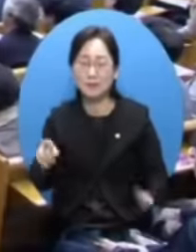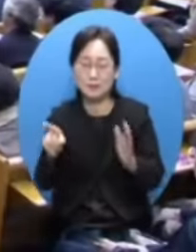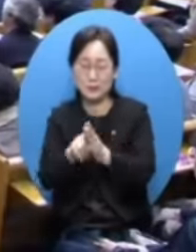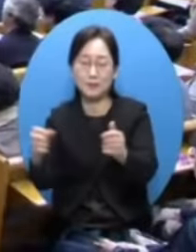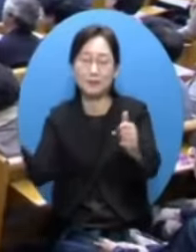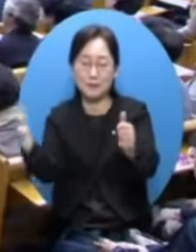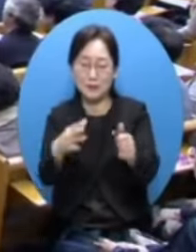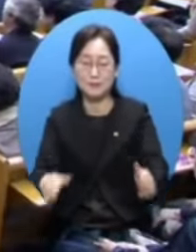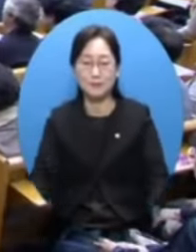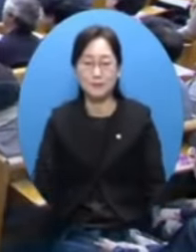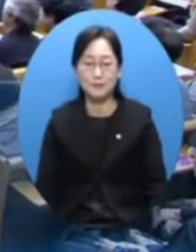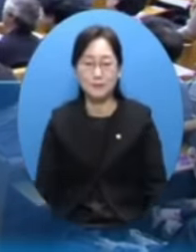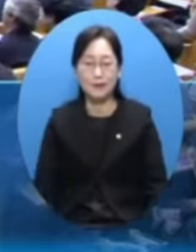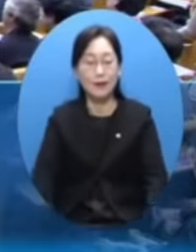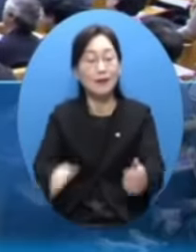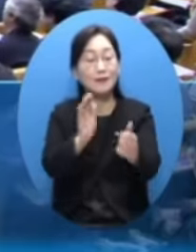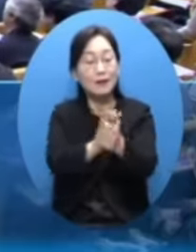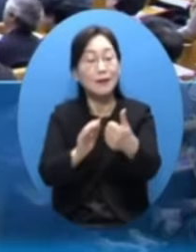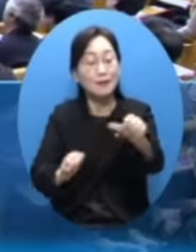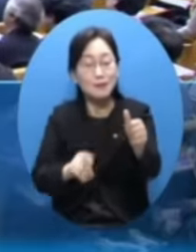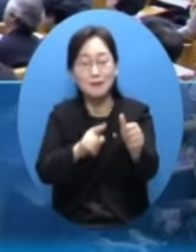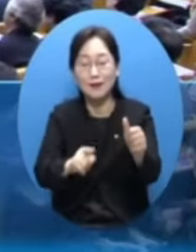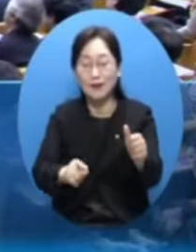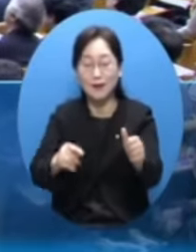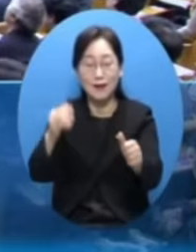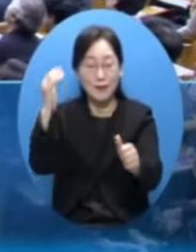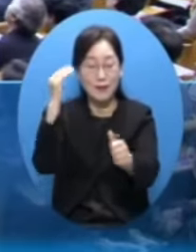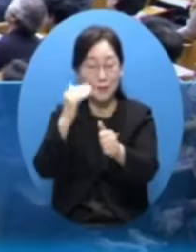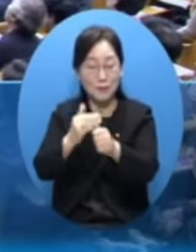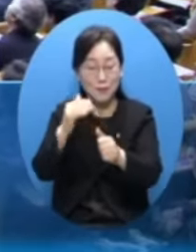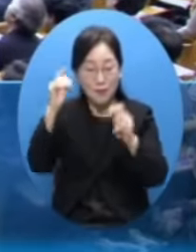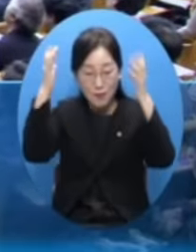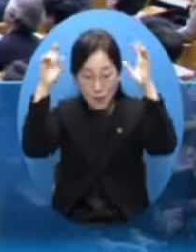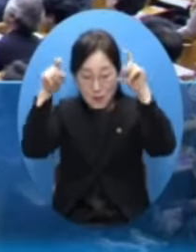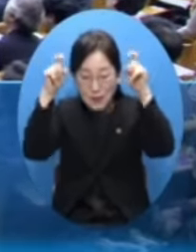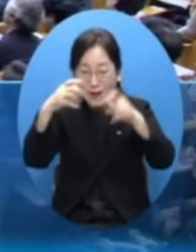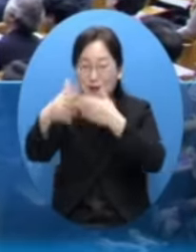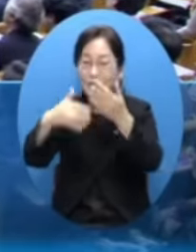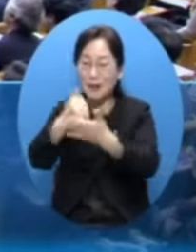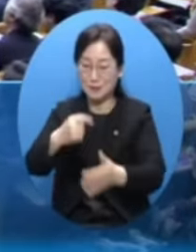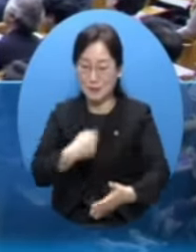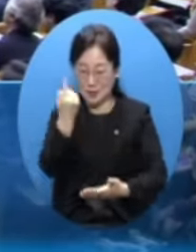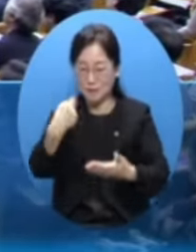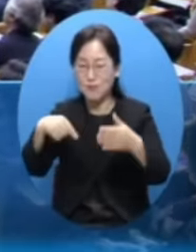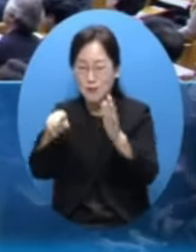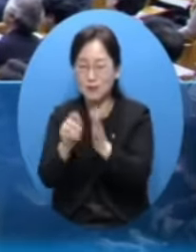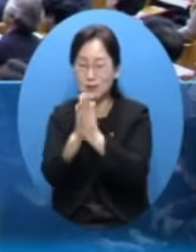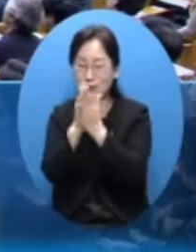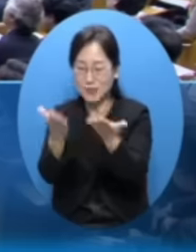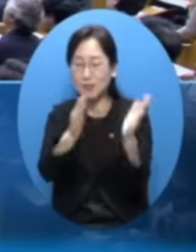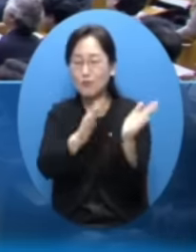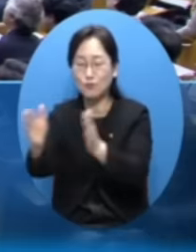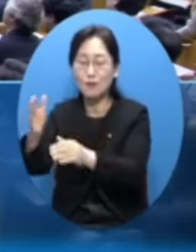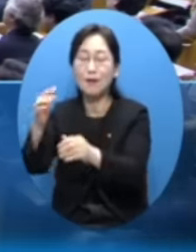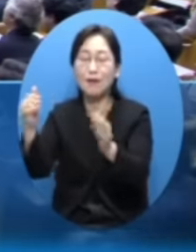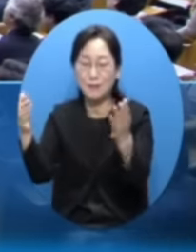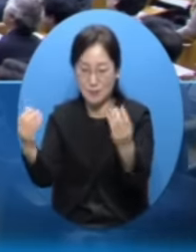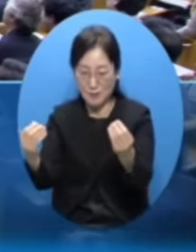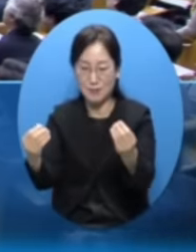합니다. 아브라함이 이르되 내 아들아 번제할 어린 양은 하나님이 자기를 위하여 친히 준비하시리라 하고.